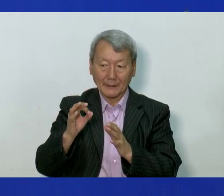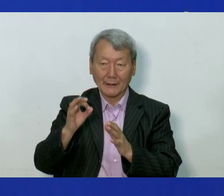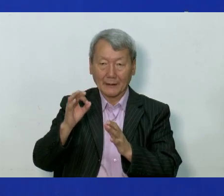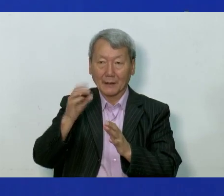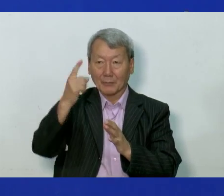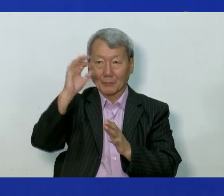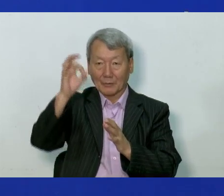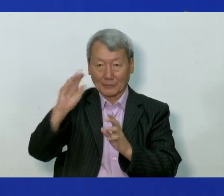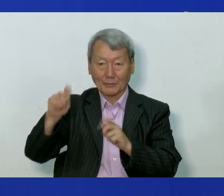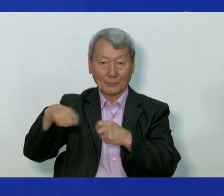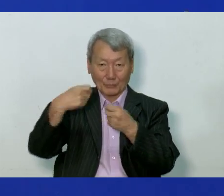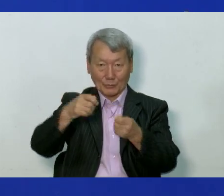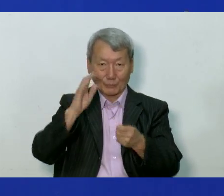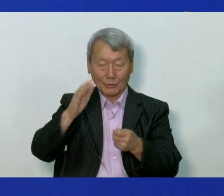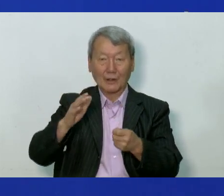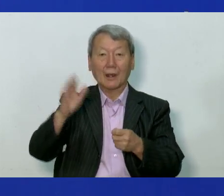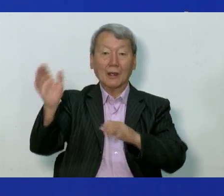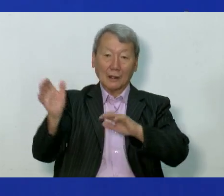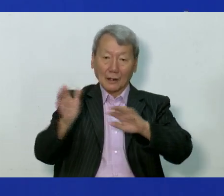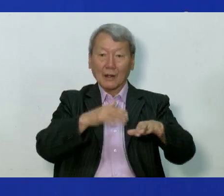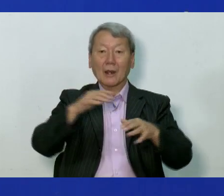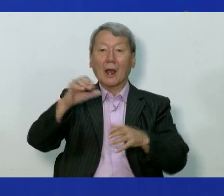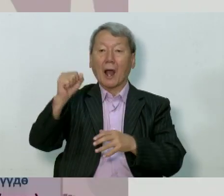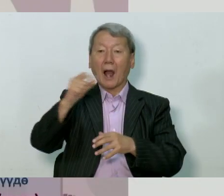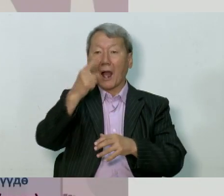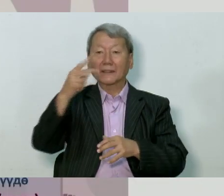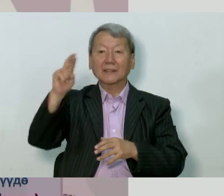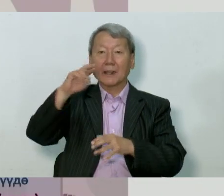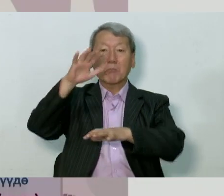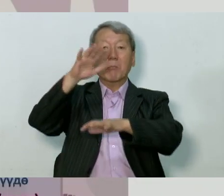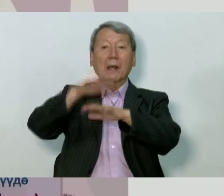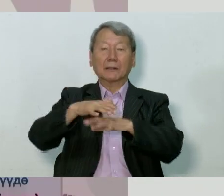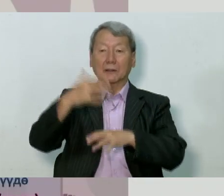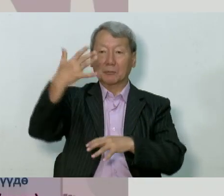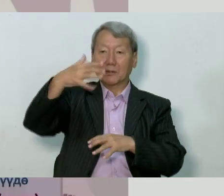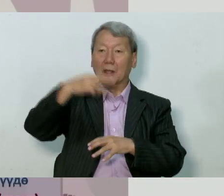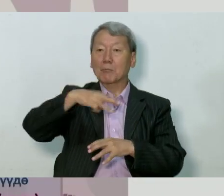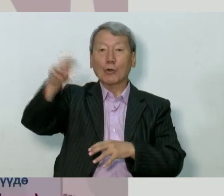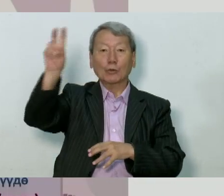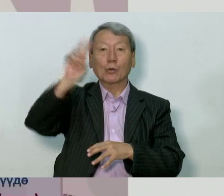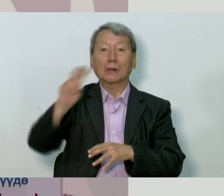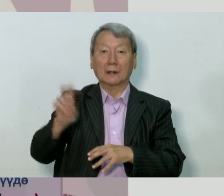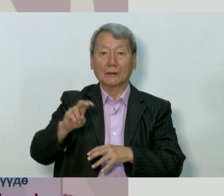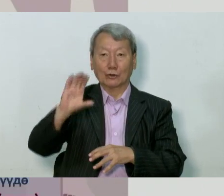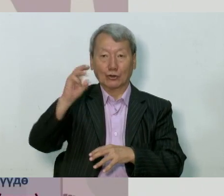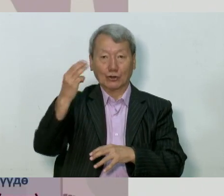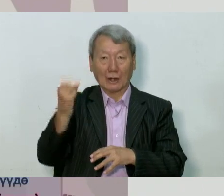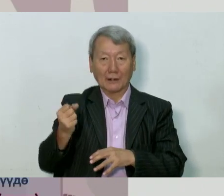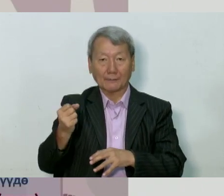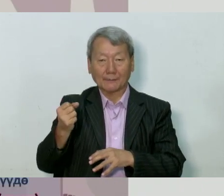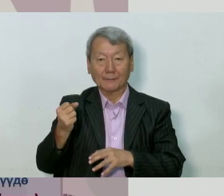1% менен берилген. Азия өнүктүрүү банкынан 50 миллион АКШ доллары